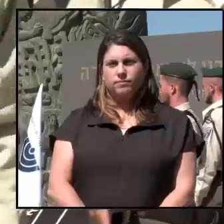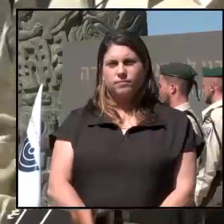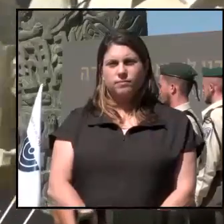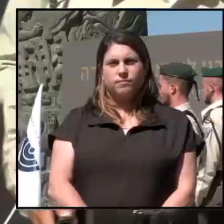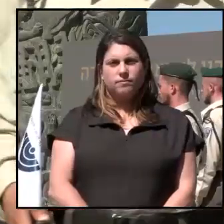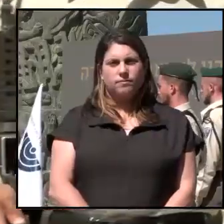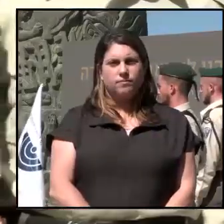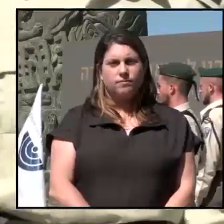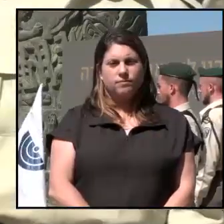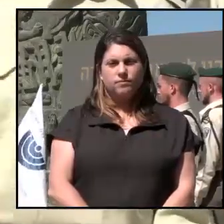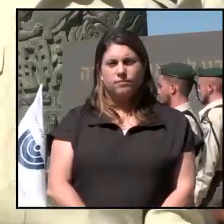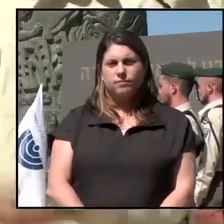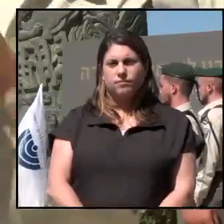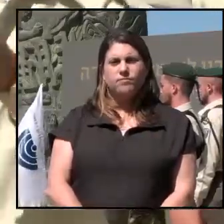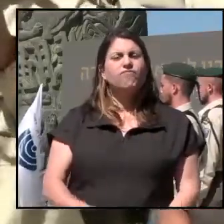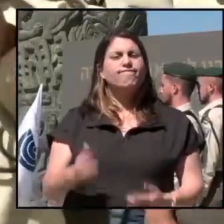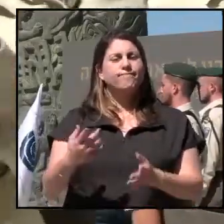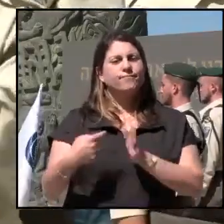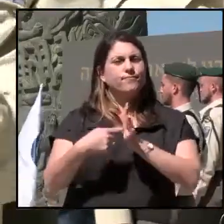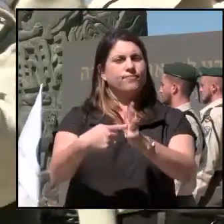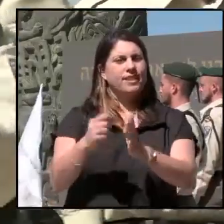מר ידגל את נשקו. דגל, שק.